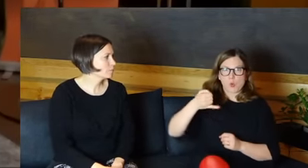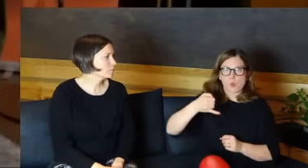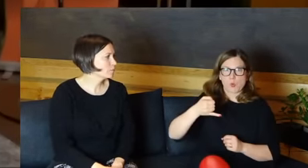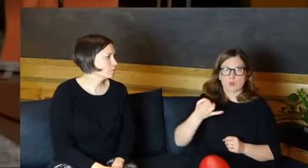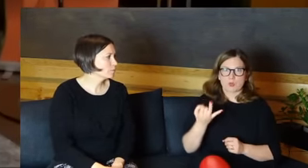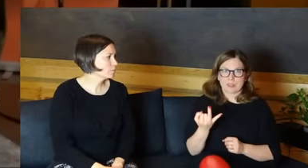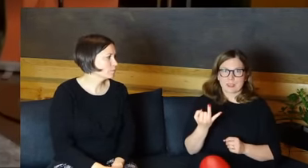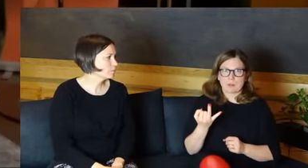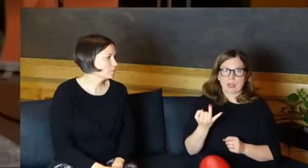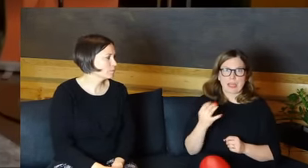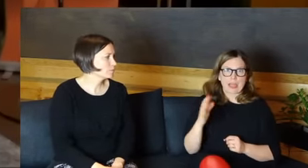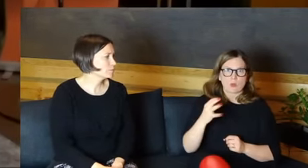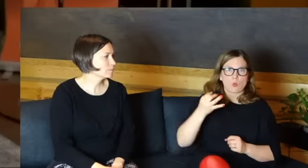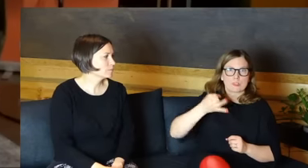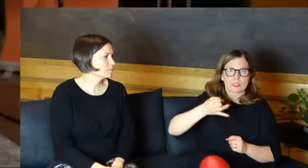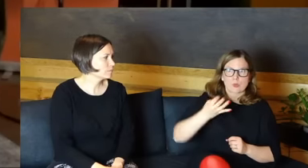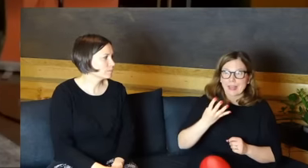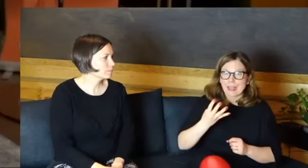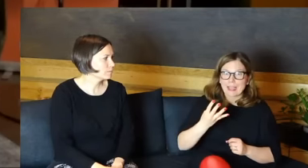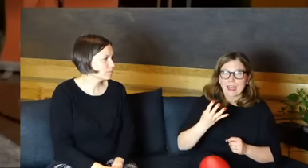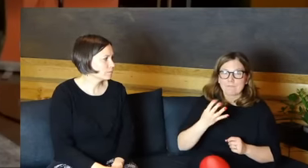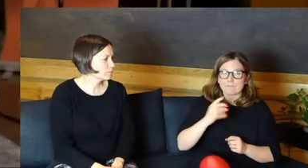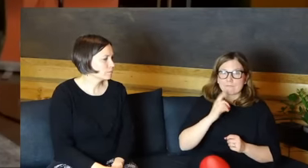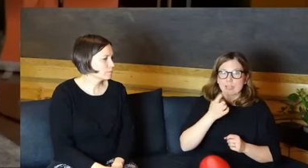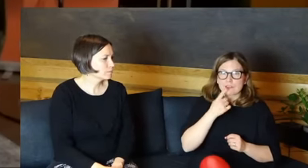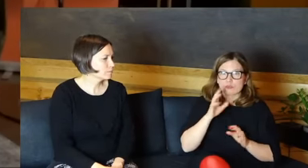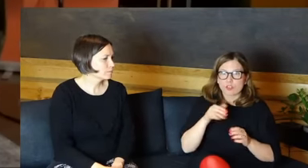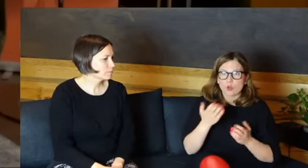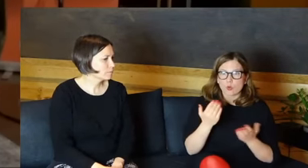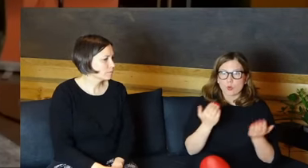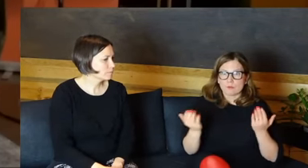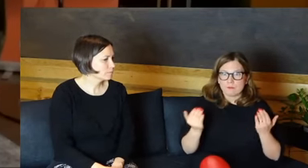67, 74.